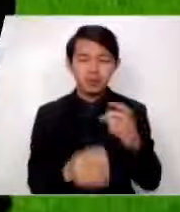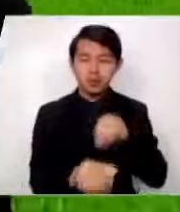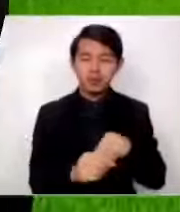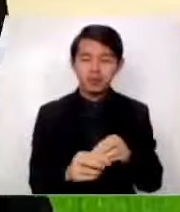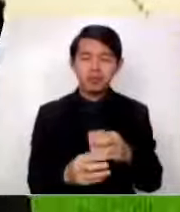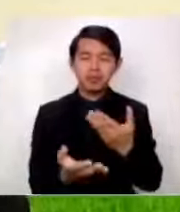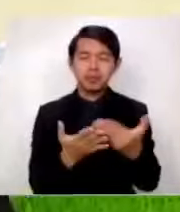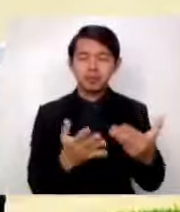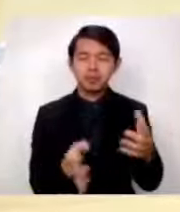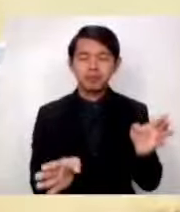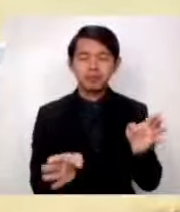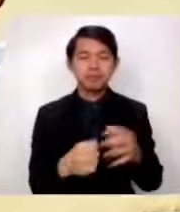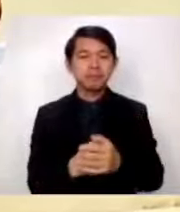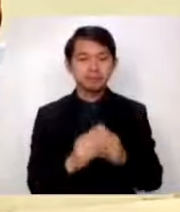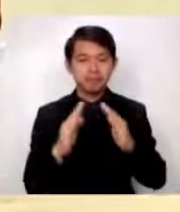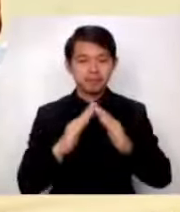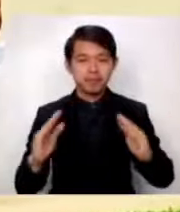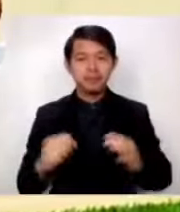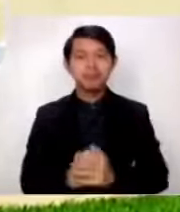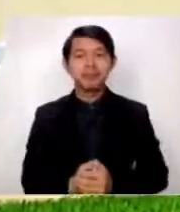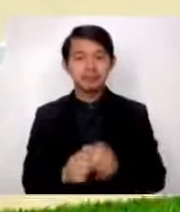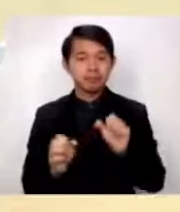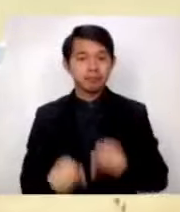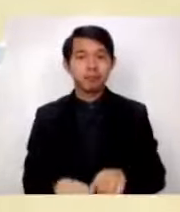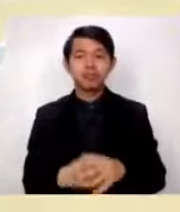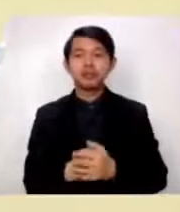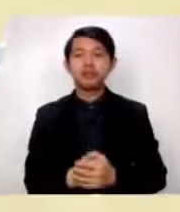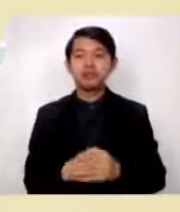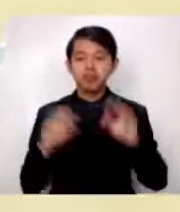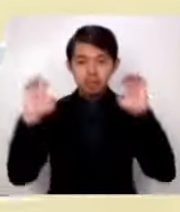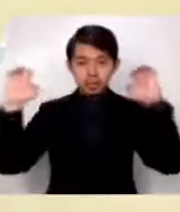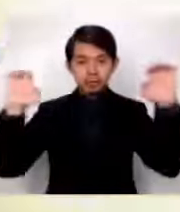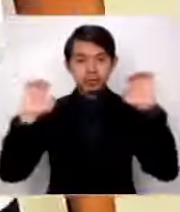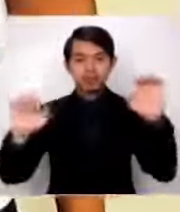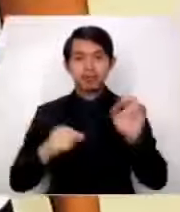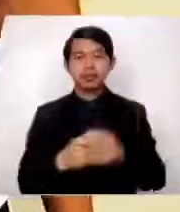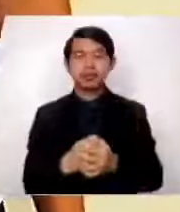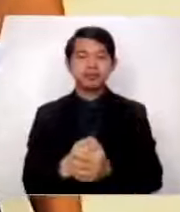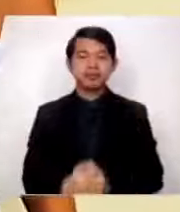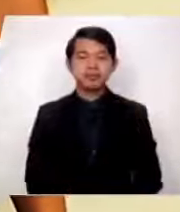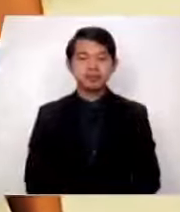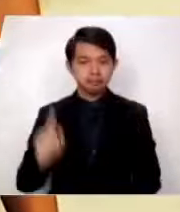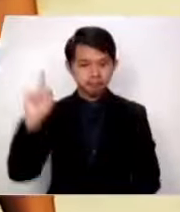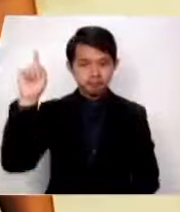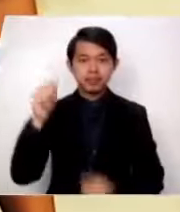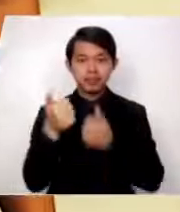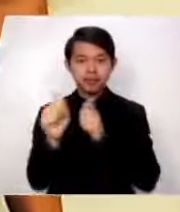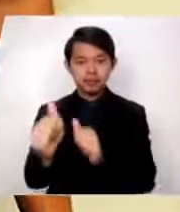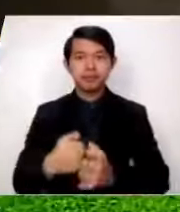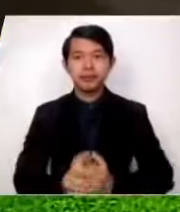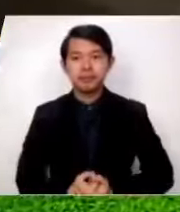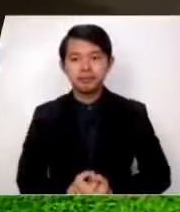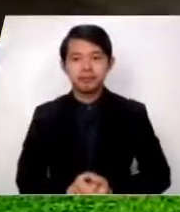Pwedeng mag-squats habang nasa likod o yakap ang backpack at deadlifts. Pwedeng mag-overhead